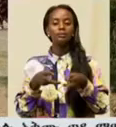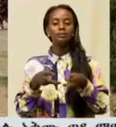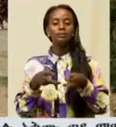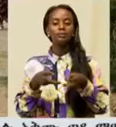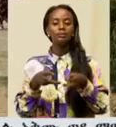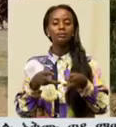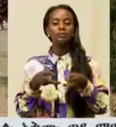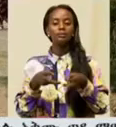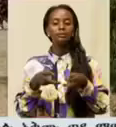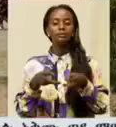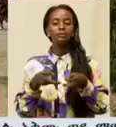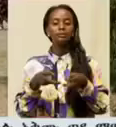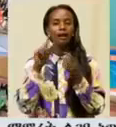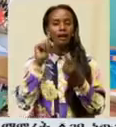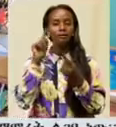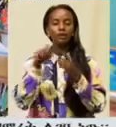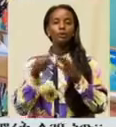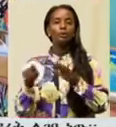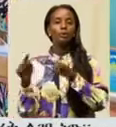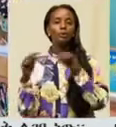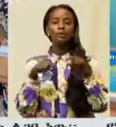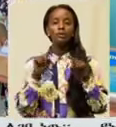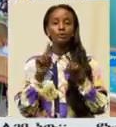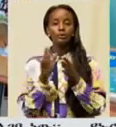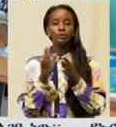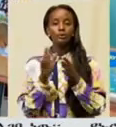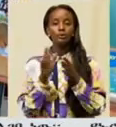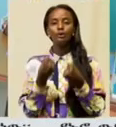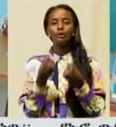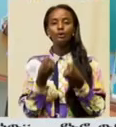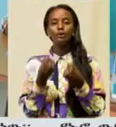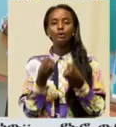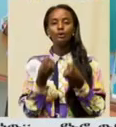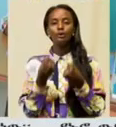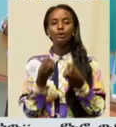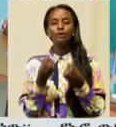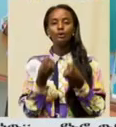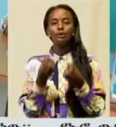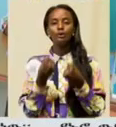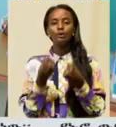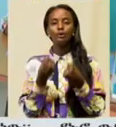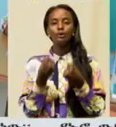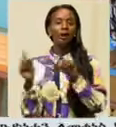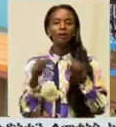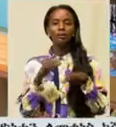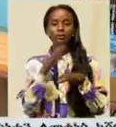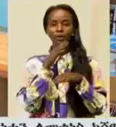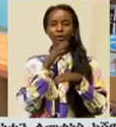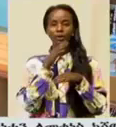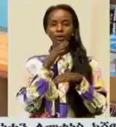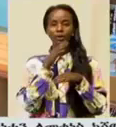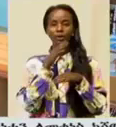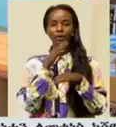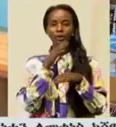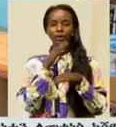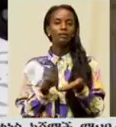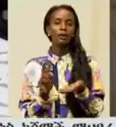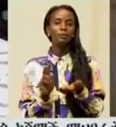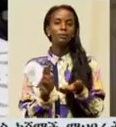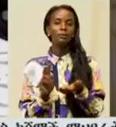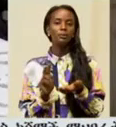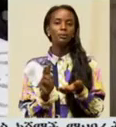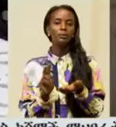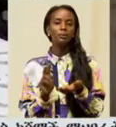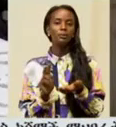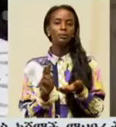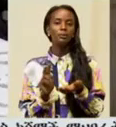እንዲተገበር ከክልል አቅጣጫ ወርዷል። ይሁንና ብዙ የክልል ቢሮዎች ተግባሩን አለማውረዳቸውን በችግር ያነሳሉ። ለምሳሌ